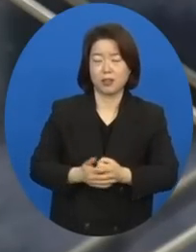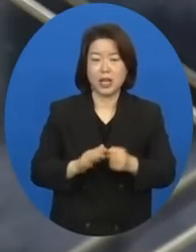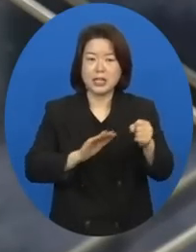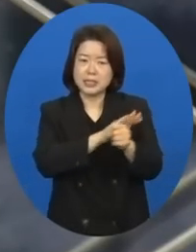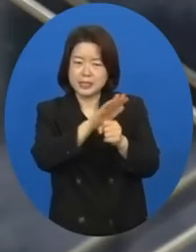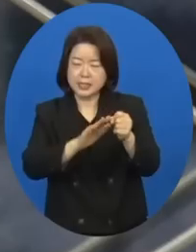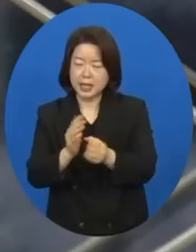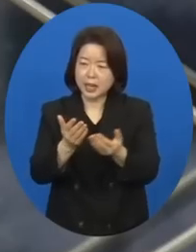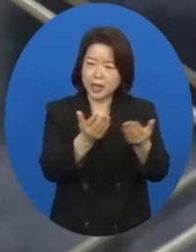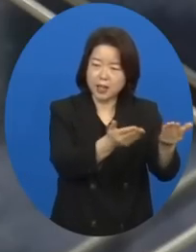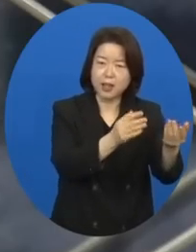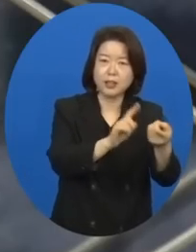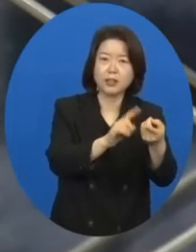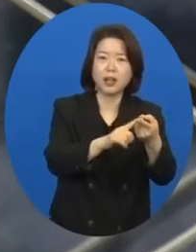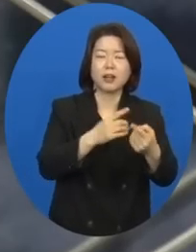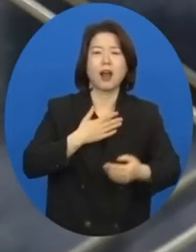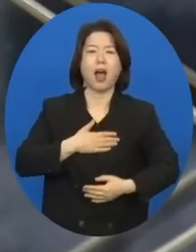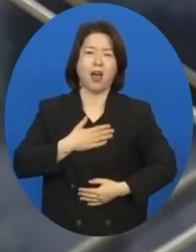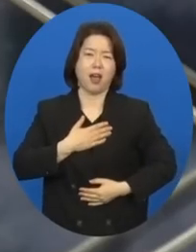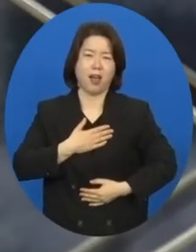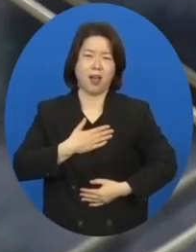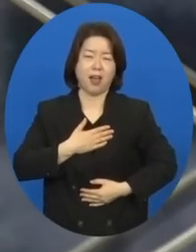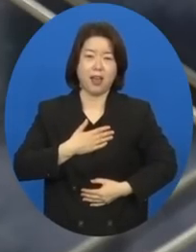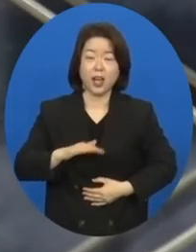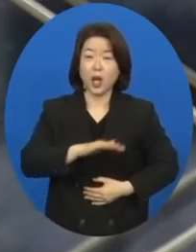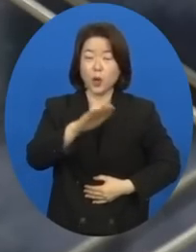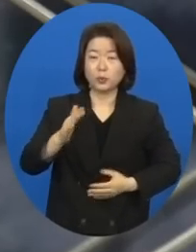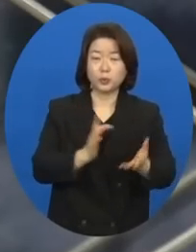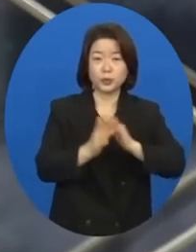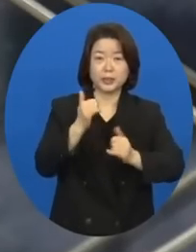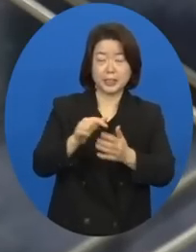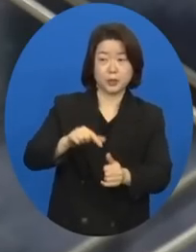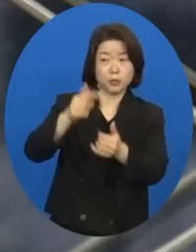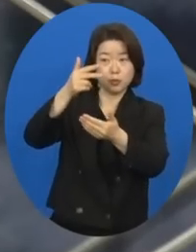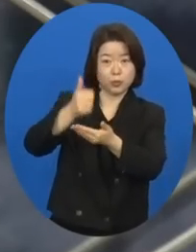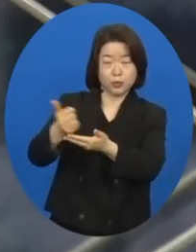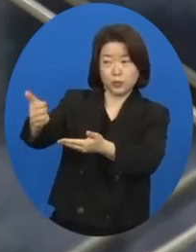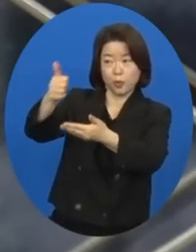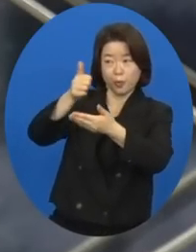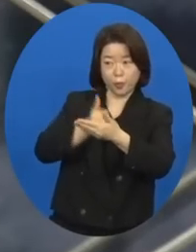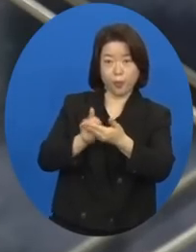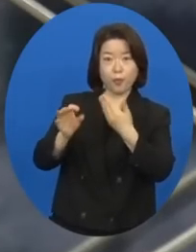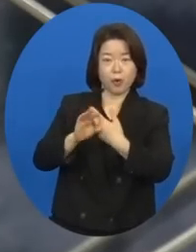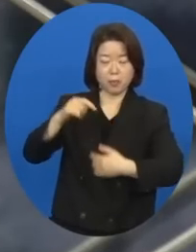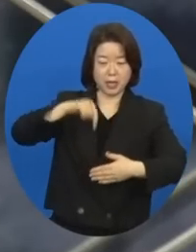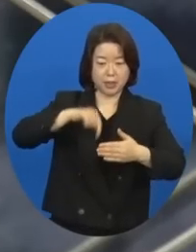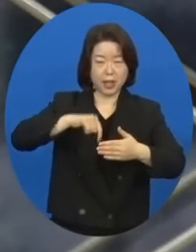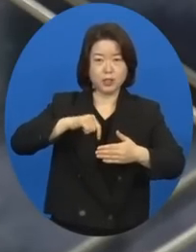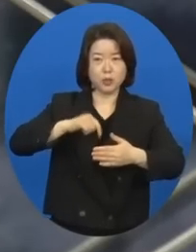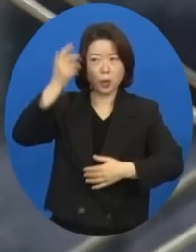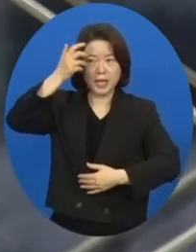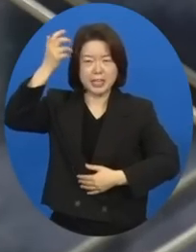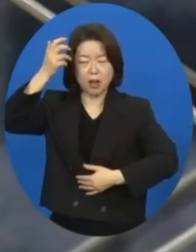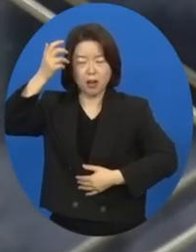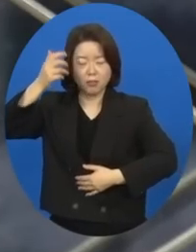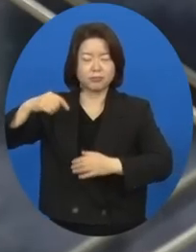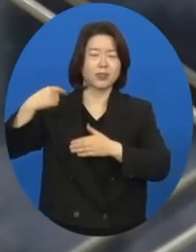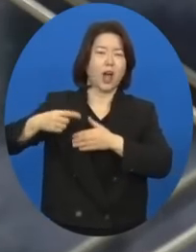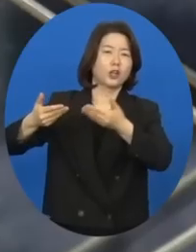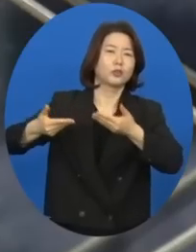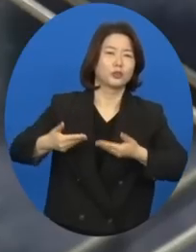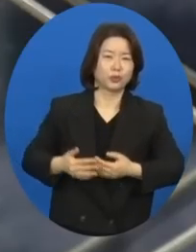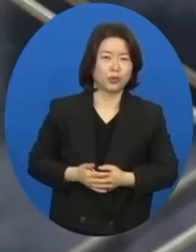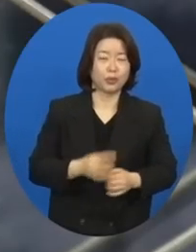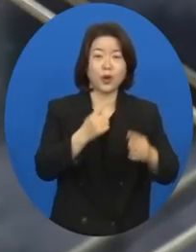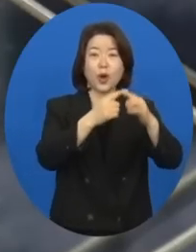함을 알기 때문입니다. 우리가 예수님을 구주로 영접하면 우리 안에 영적인 본능이 우리에게 가르칩니다.